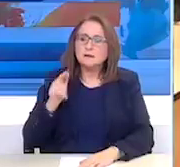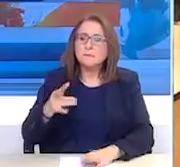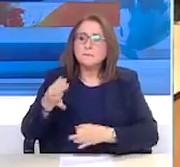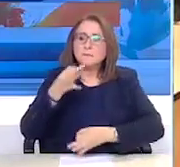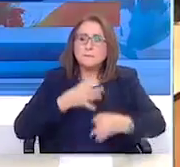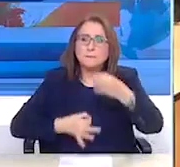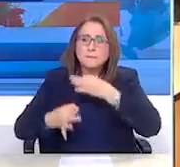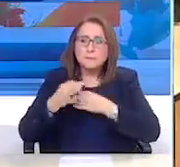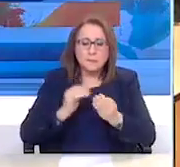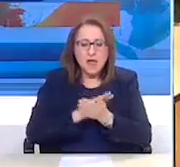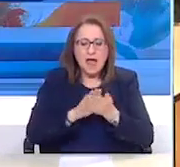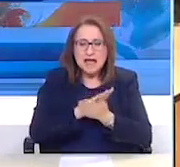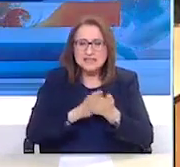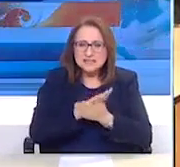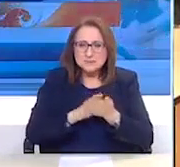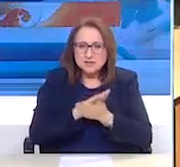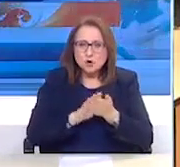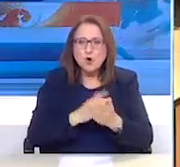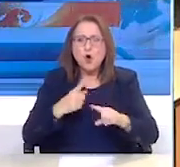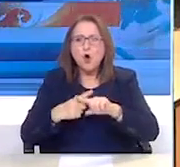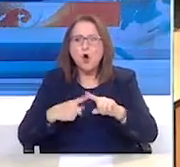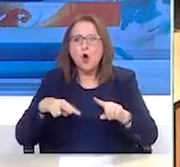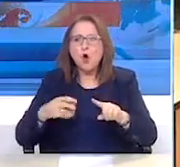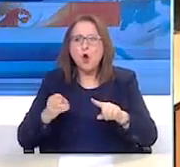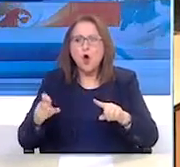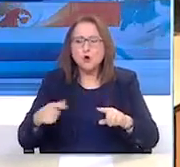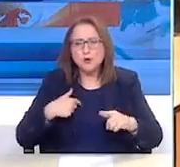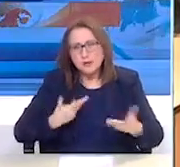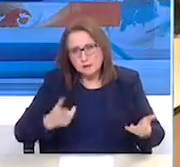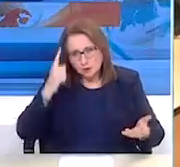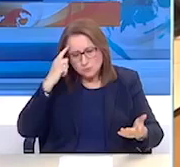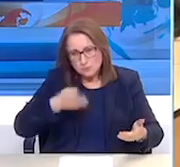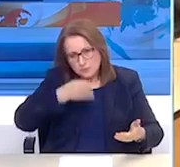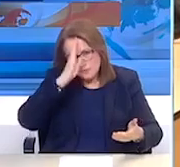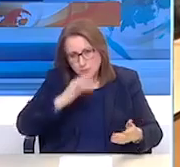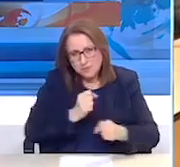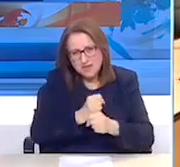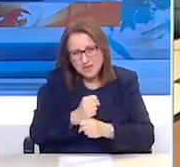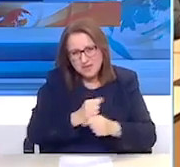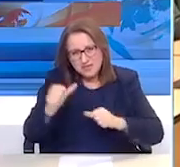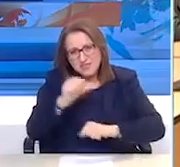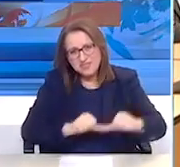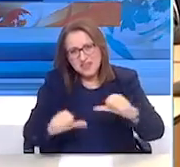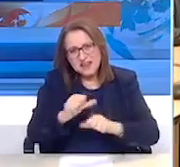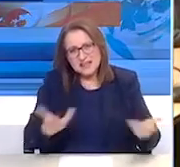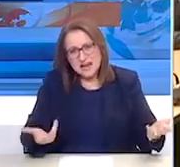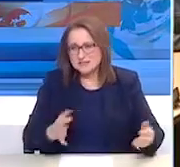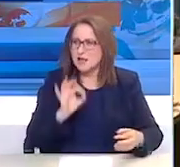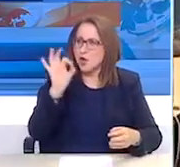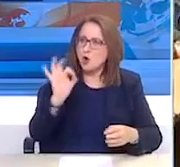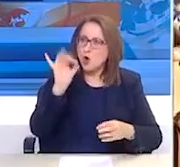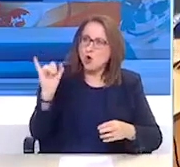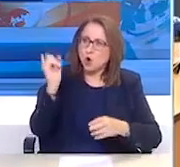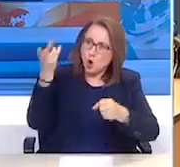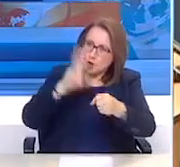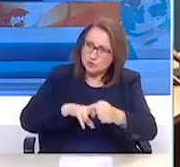χρήση αντισηπτικών και χλωρίου, γιατί προβλέπω να γλιτώνουμε τον κορονοϊό και να παθαίνουμε δηλητηρίαση. Δυστυχώς γίνεται υπερχρήση